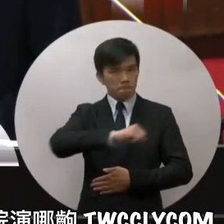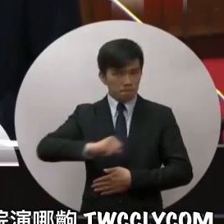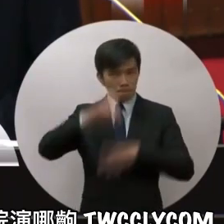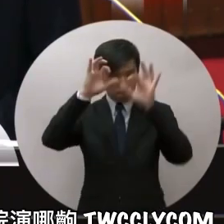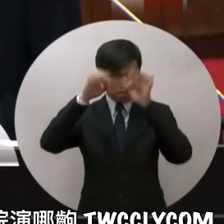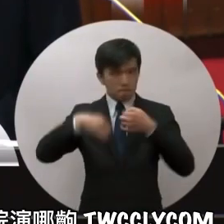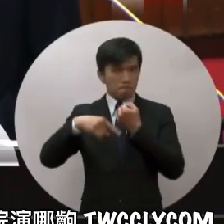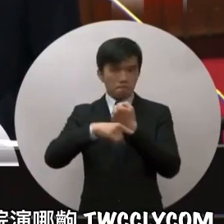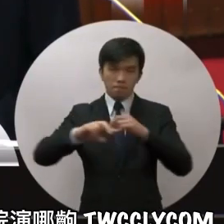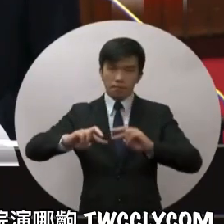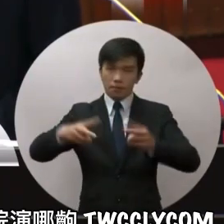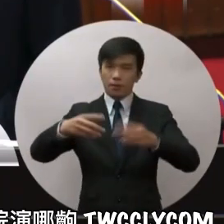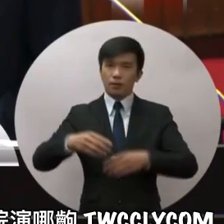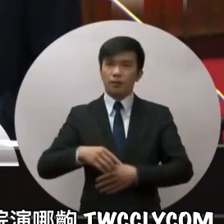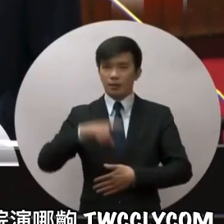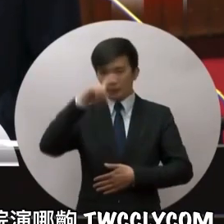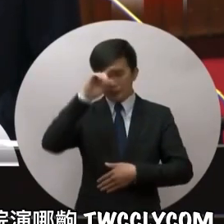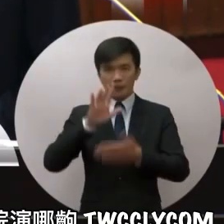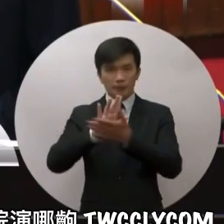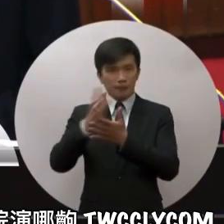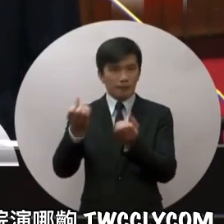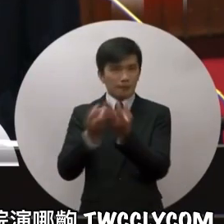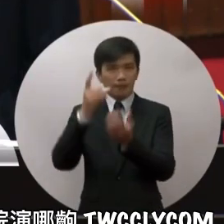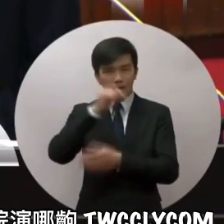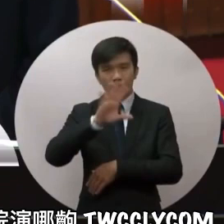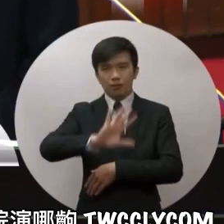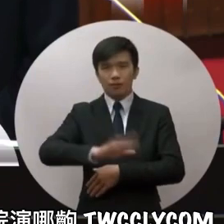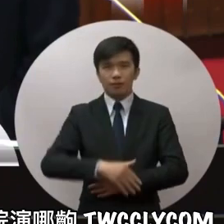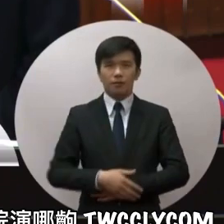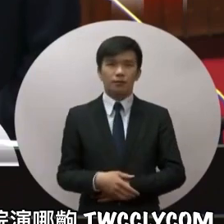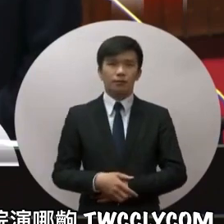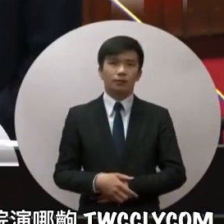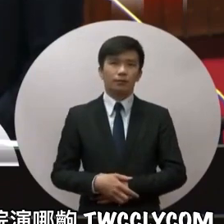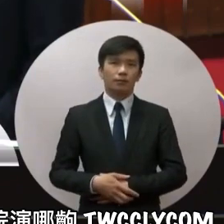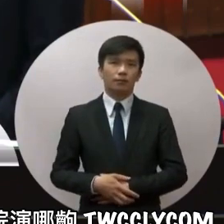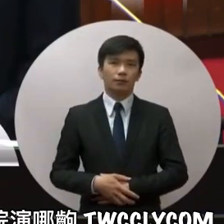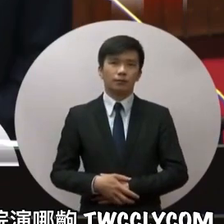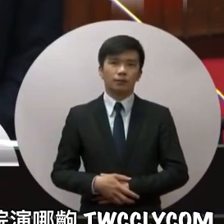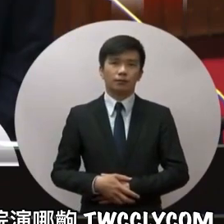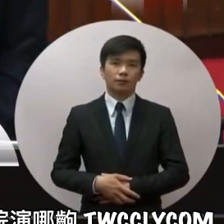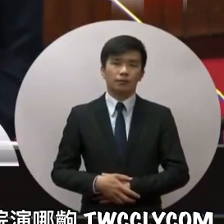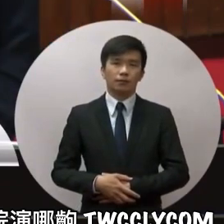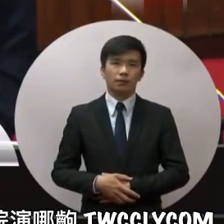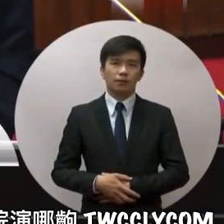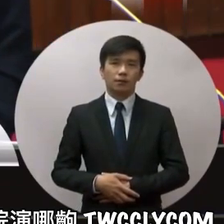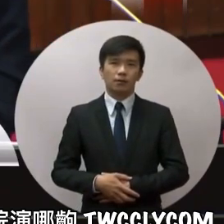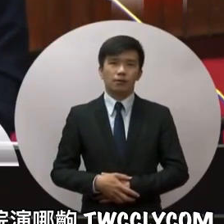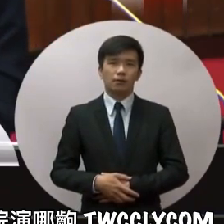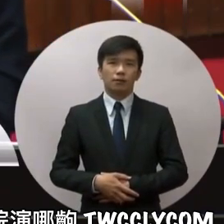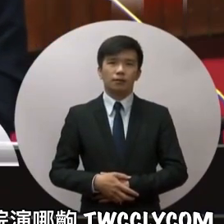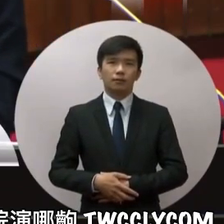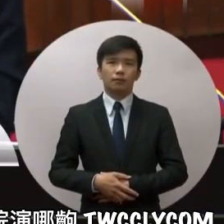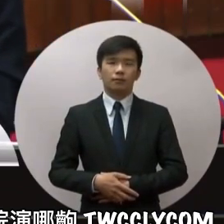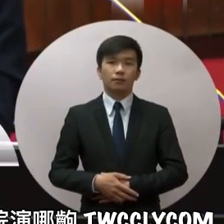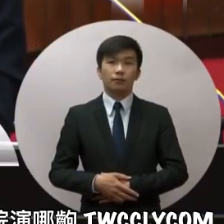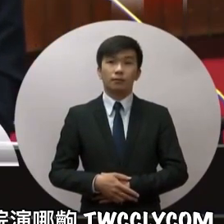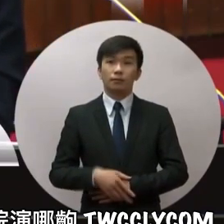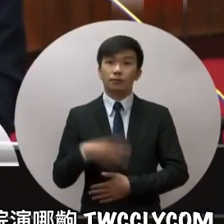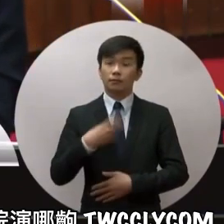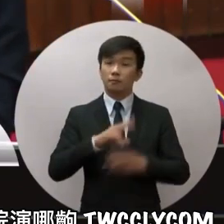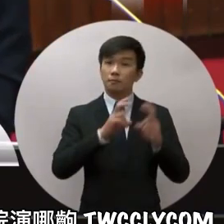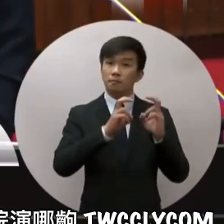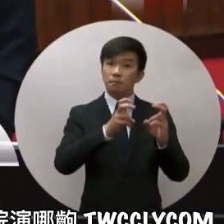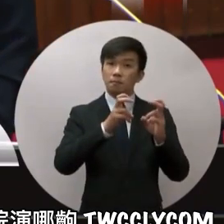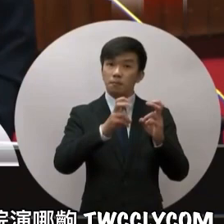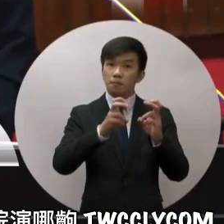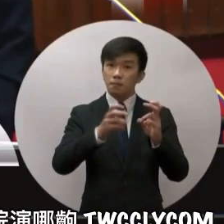討讓這個漢市不要再一再的發生謝謝另外有關捷運延伸的問題